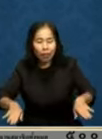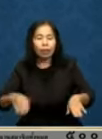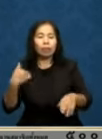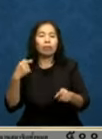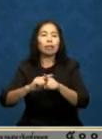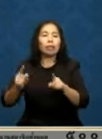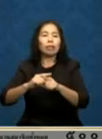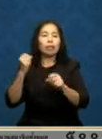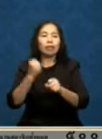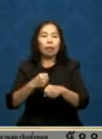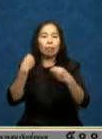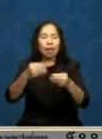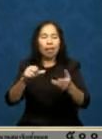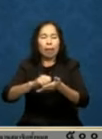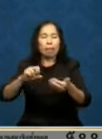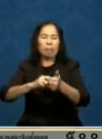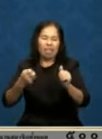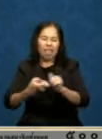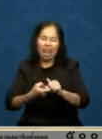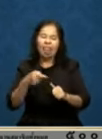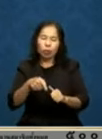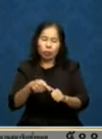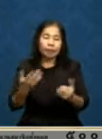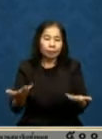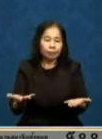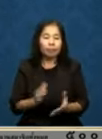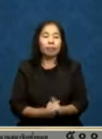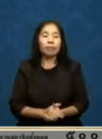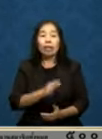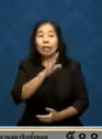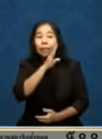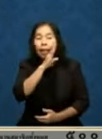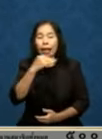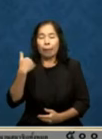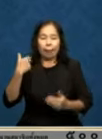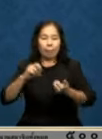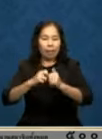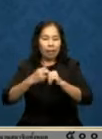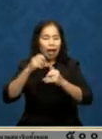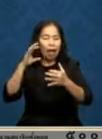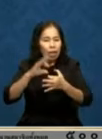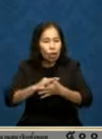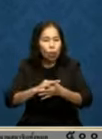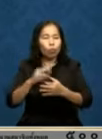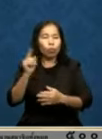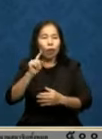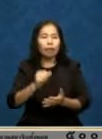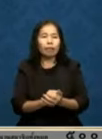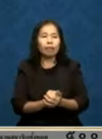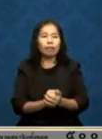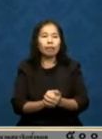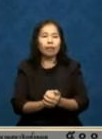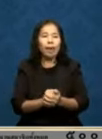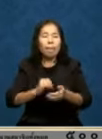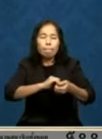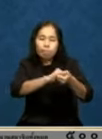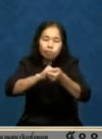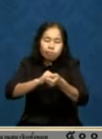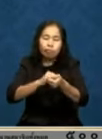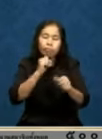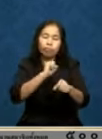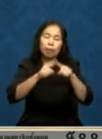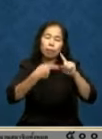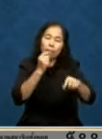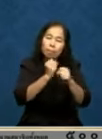มีการใช้ความรุนแรงในการแก้ปัญหาในความสัมพันธ์ค่ะหรือถ้าท่านมีปัญหาด้านความสัมพันธ์นะคะไม่ว่าจะเป็นความสัมพันธ์ที่ดีกับเพื่อนร่วมงาน